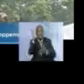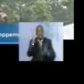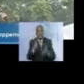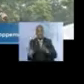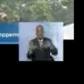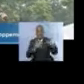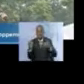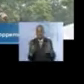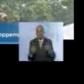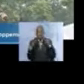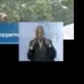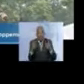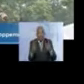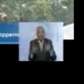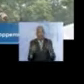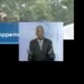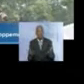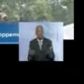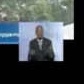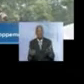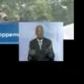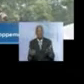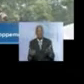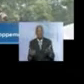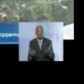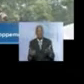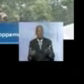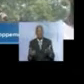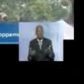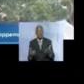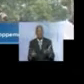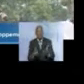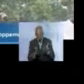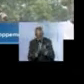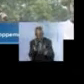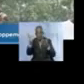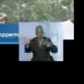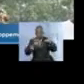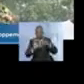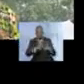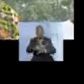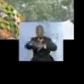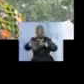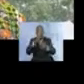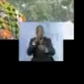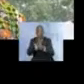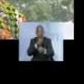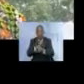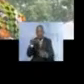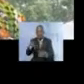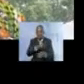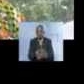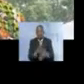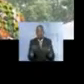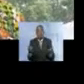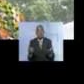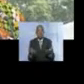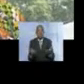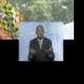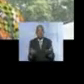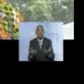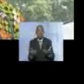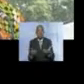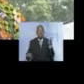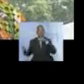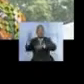y eut un balayeur qui fit si bien son travail. Nous invitons nos enfants à lever le travail au rang